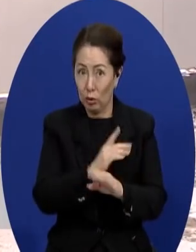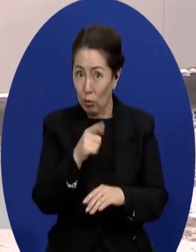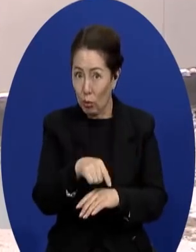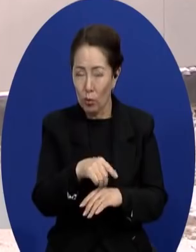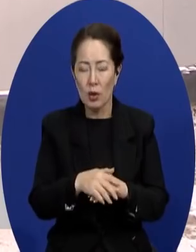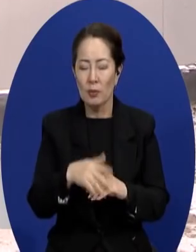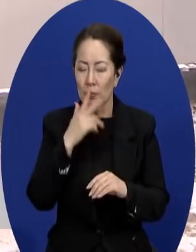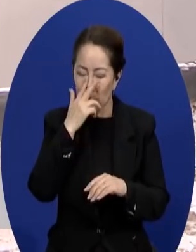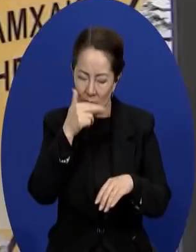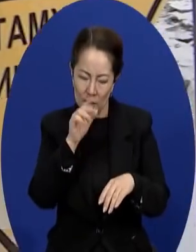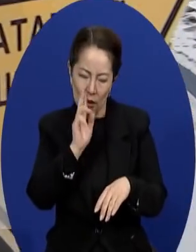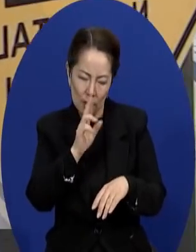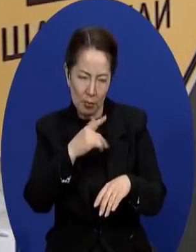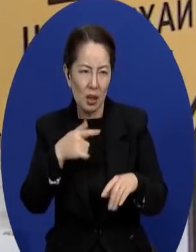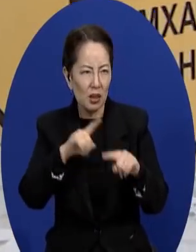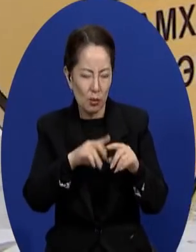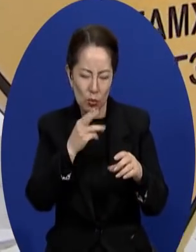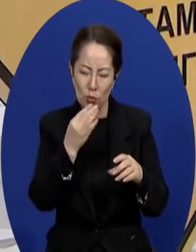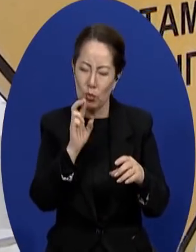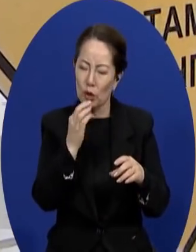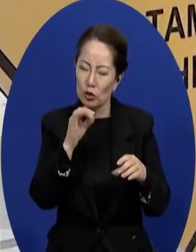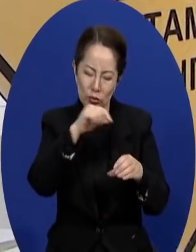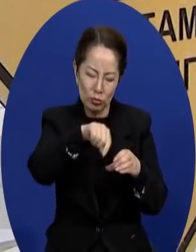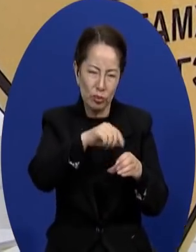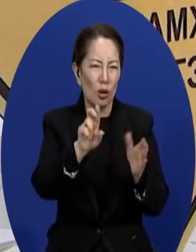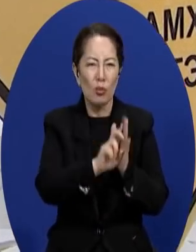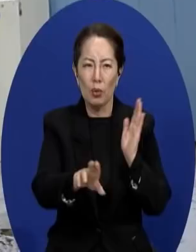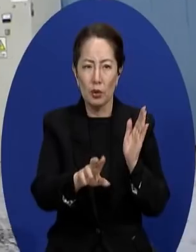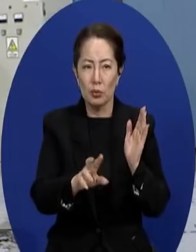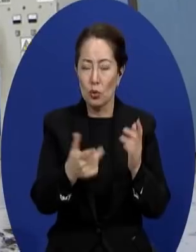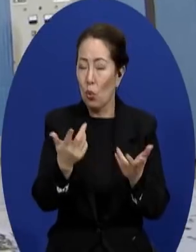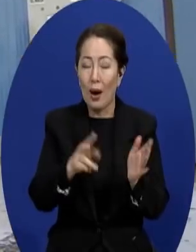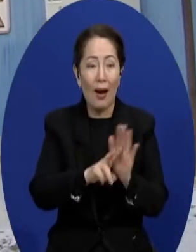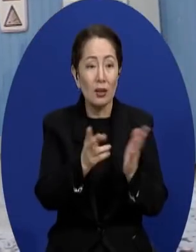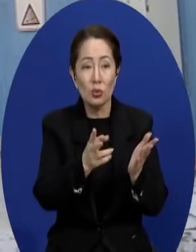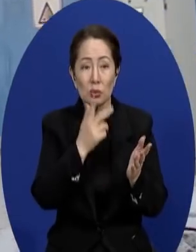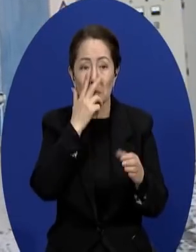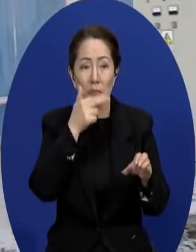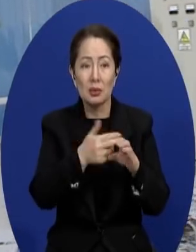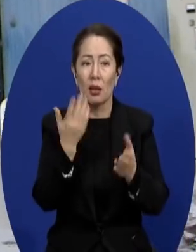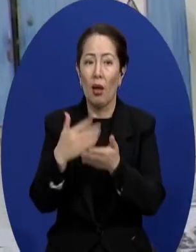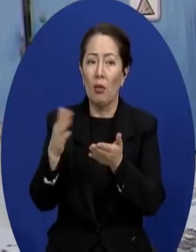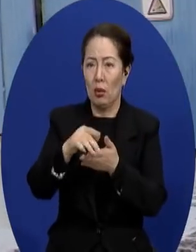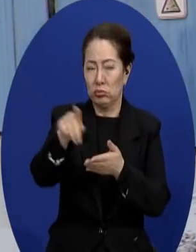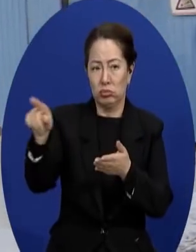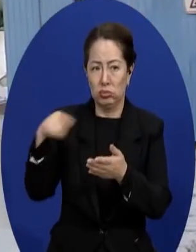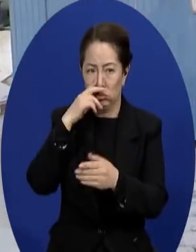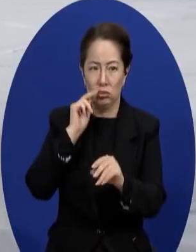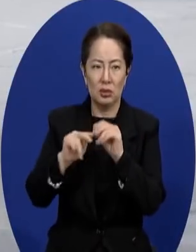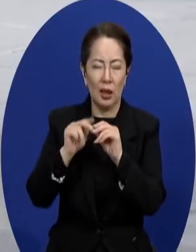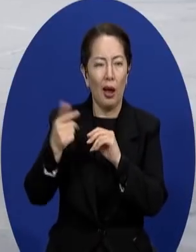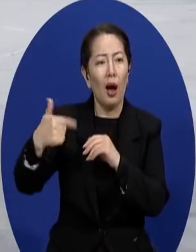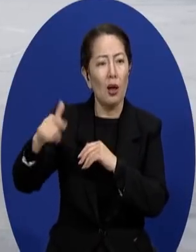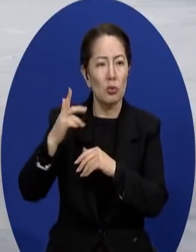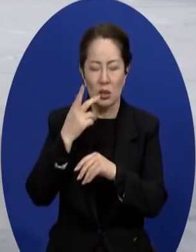импортлогч компаниудын зүгээс шатхуунд нэмэлт байдлыг хийх боломж байхгүй. Харин гарал үүслийн тодорхойгүй хуурамч шатхуун зах зээлд орж ирж байгаа хэсгийг л сайн